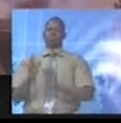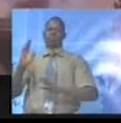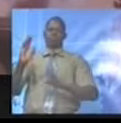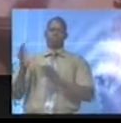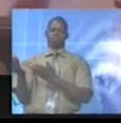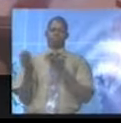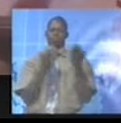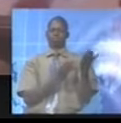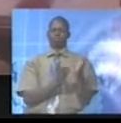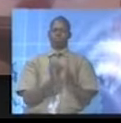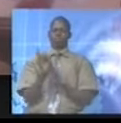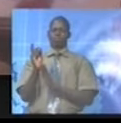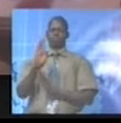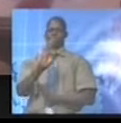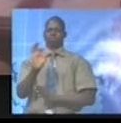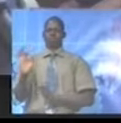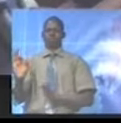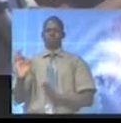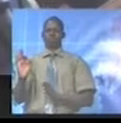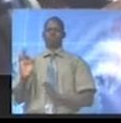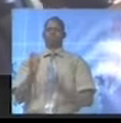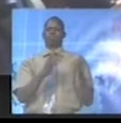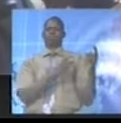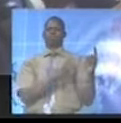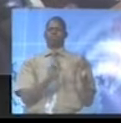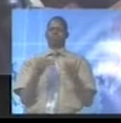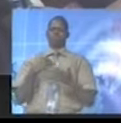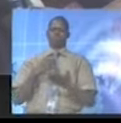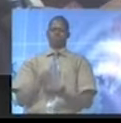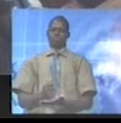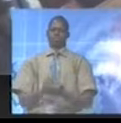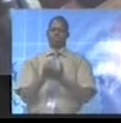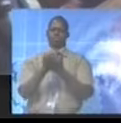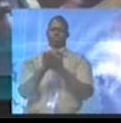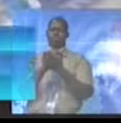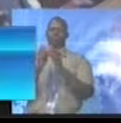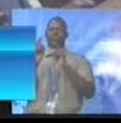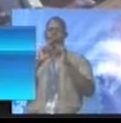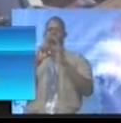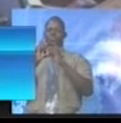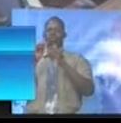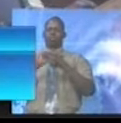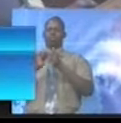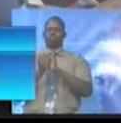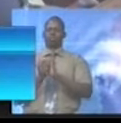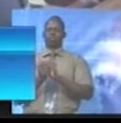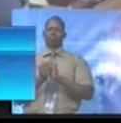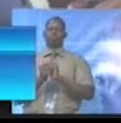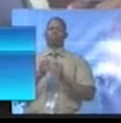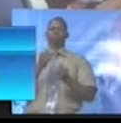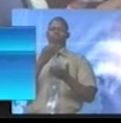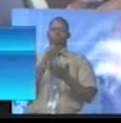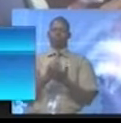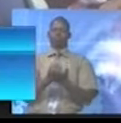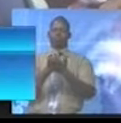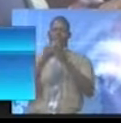d'exportation pour le développement du Burkina Faso. Lorsqu'il y a des circonstances exceptionnelles, notamment la crise, cette enveloppe permet de